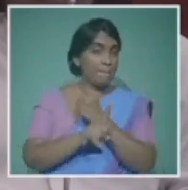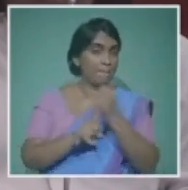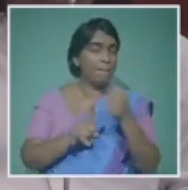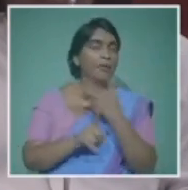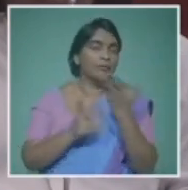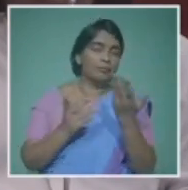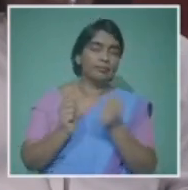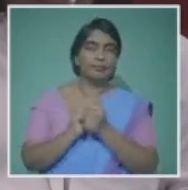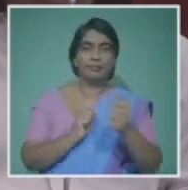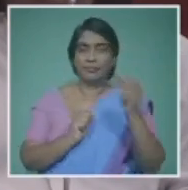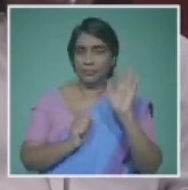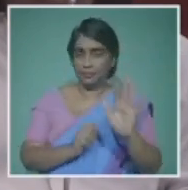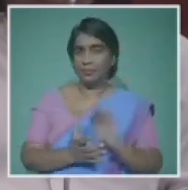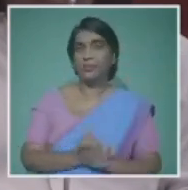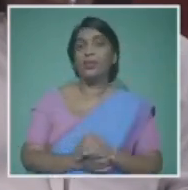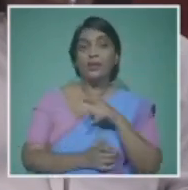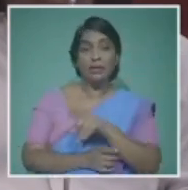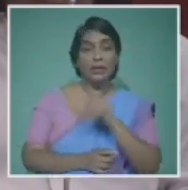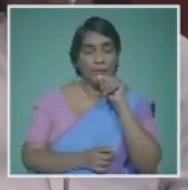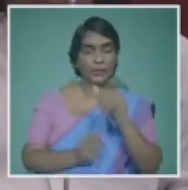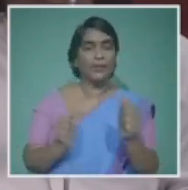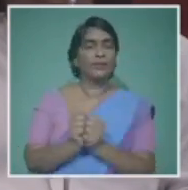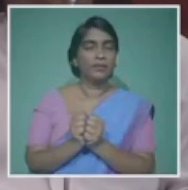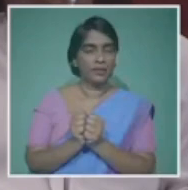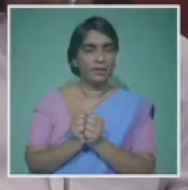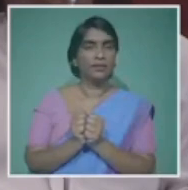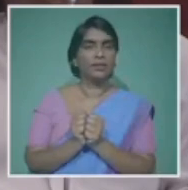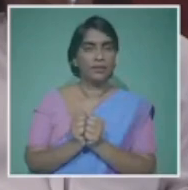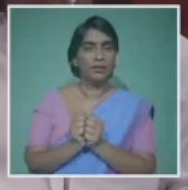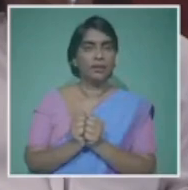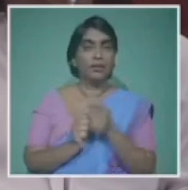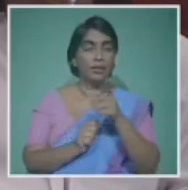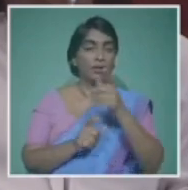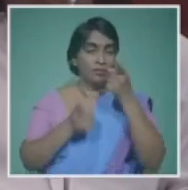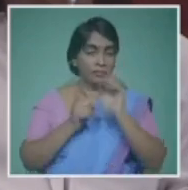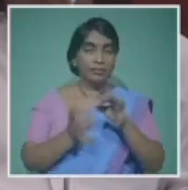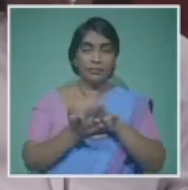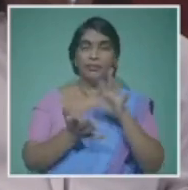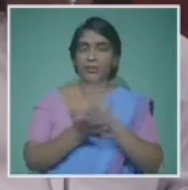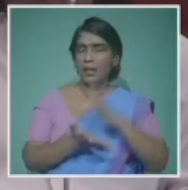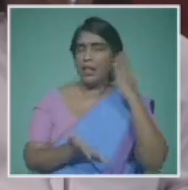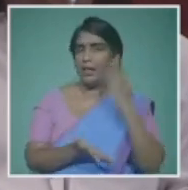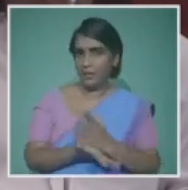කරන්න සිද්ධ වුණා ඒකයි වුනේ ඔබතුමා ස්ථාවර නියෝග අත්තිටේ වුණානේ